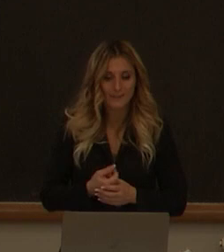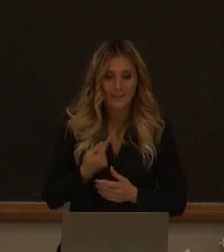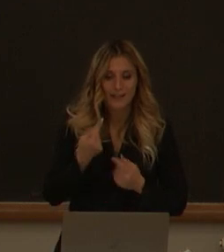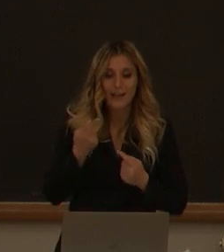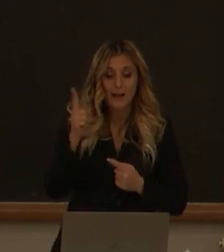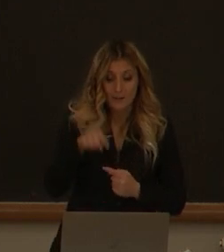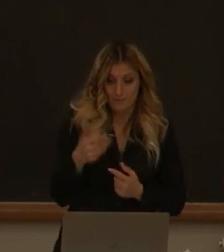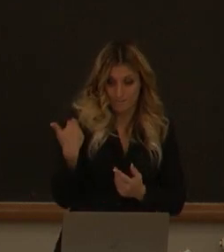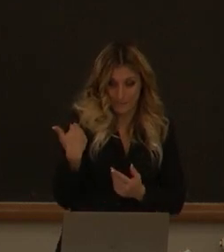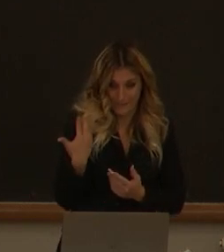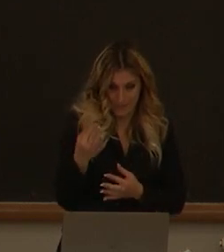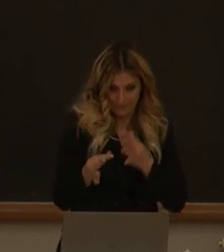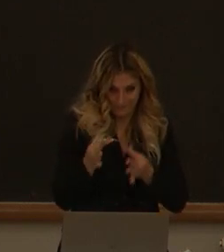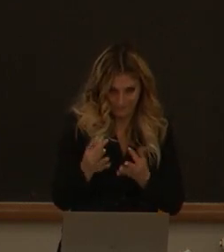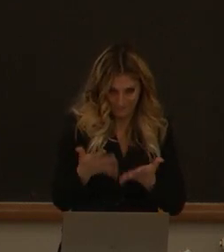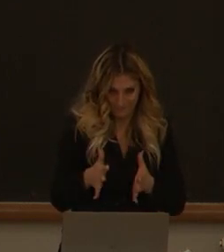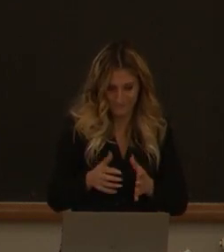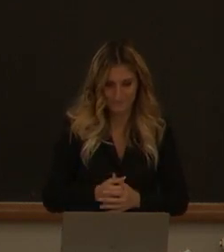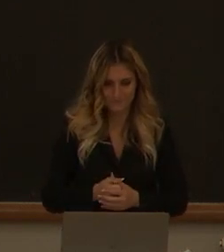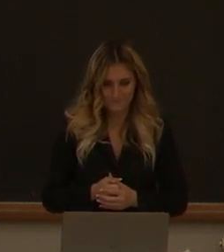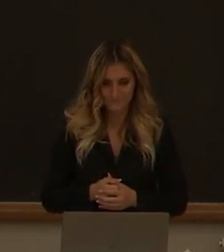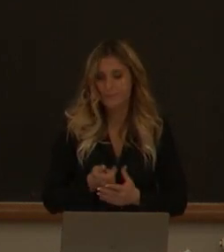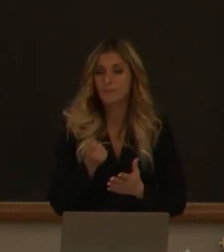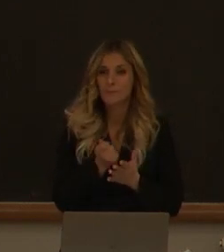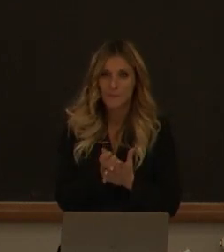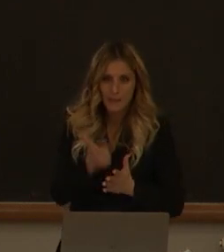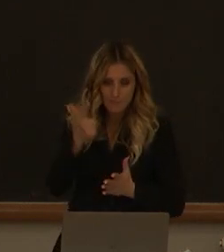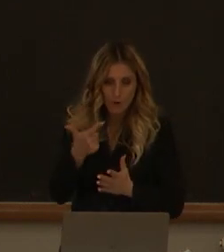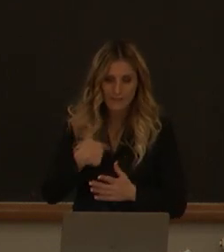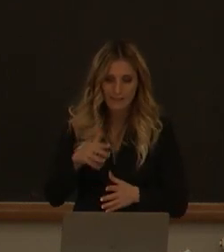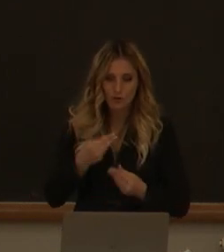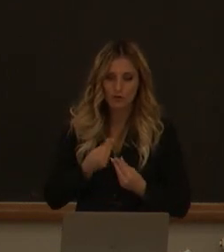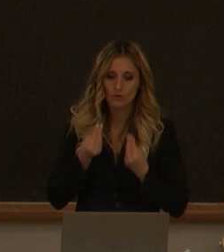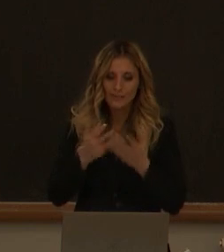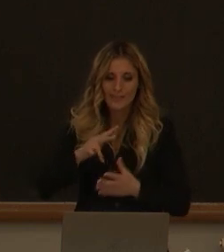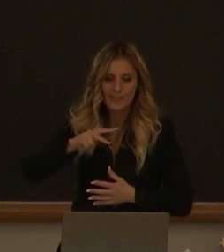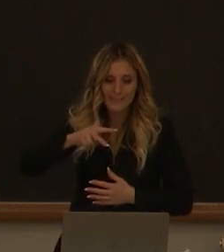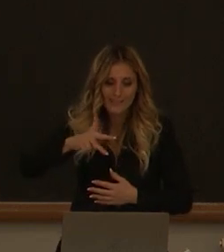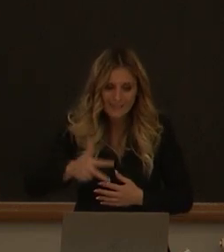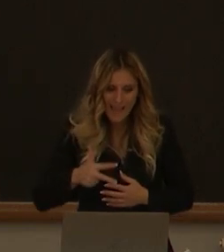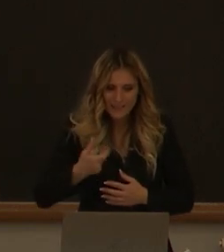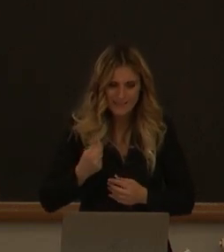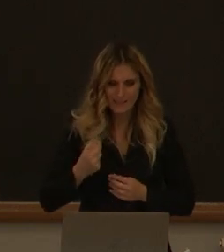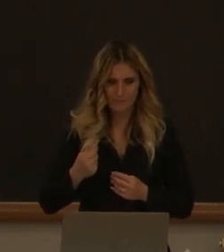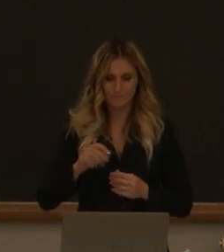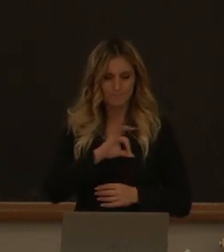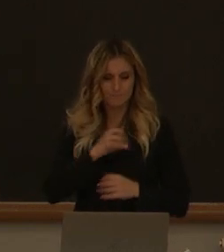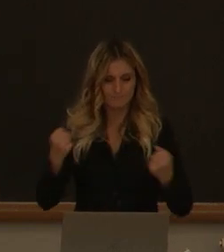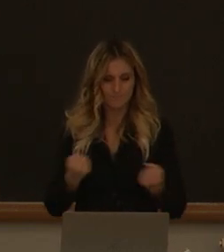si parlava prima. Cosa importante, abbiamo promosso la terza conferenza mondiale